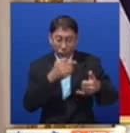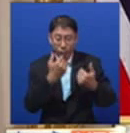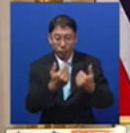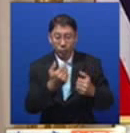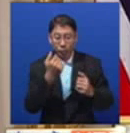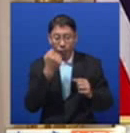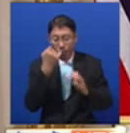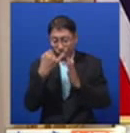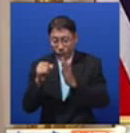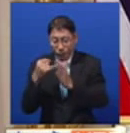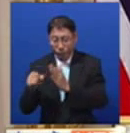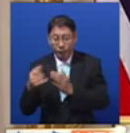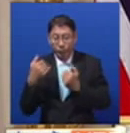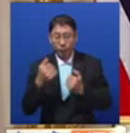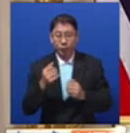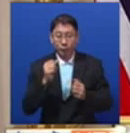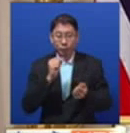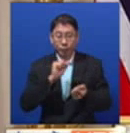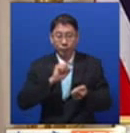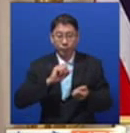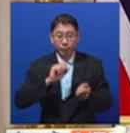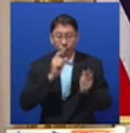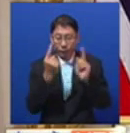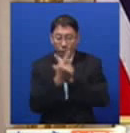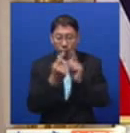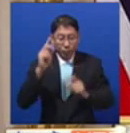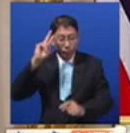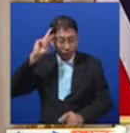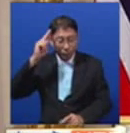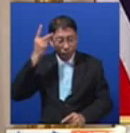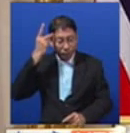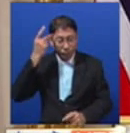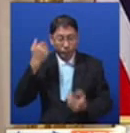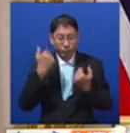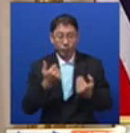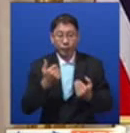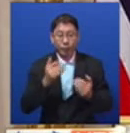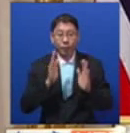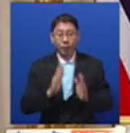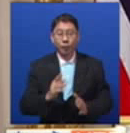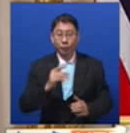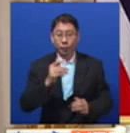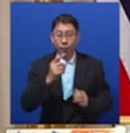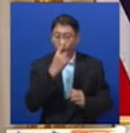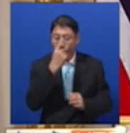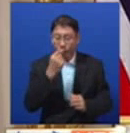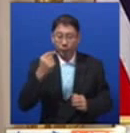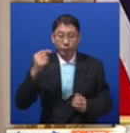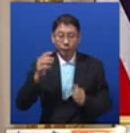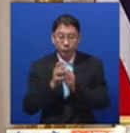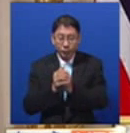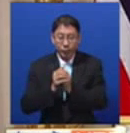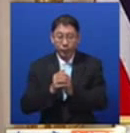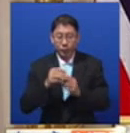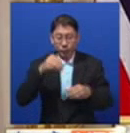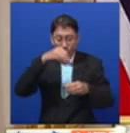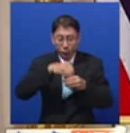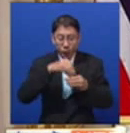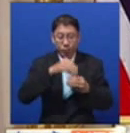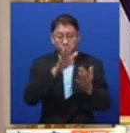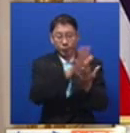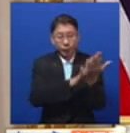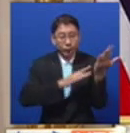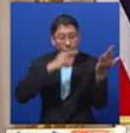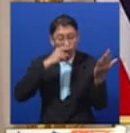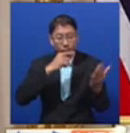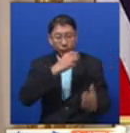คดีและทำให้สังคมสับสนได้สำหรับชาวต่างประเทศที่พำนักอาศัยอยู่ในประเทศไทยรวมถึงส